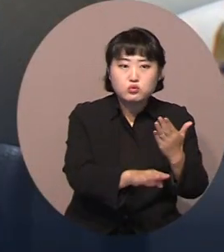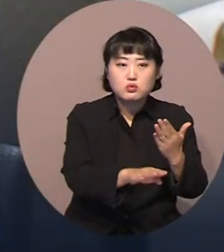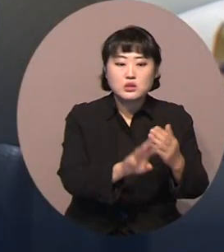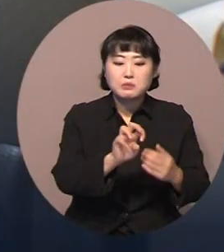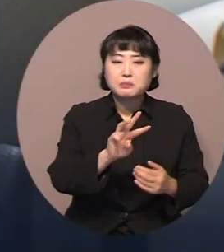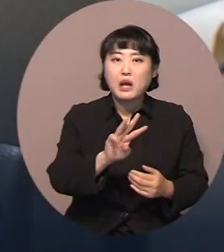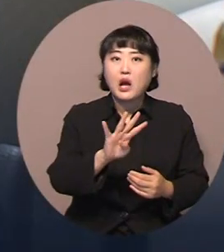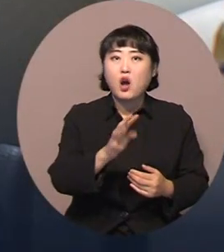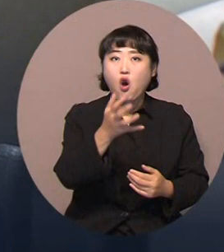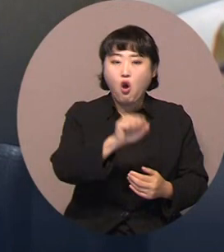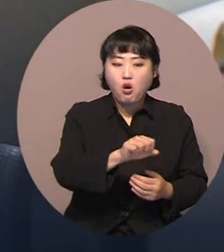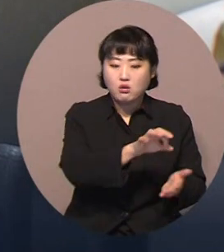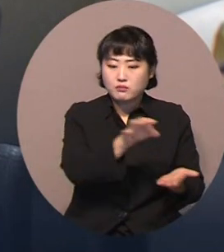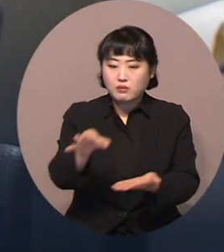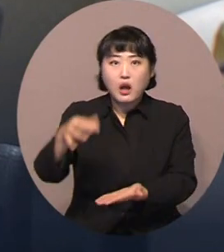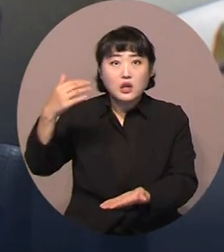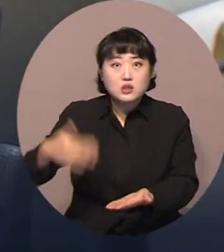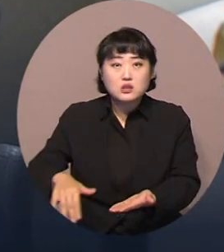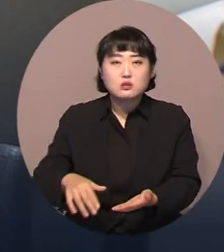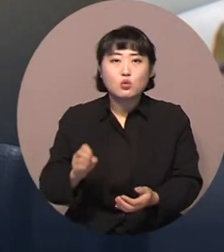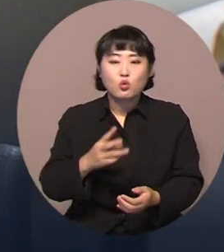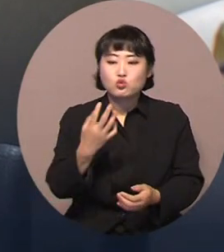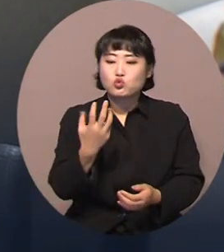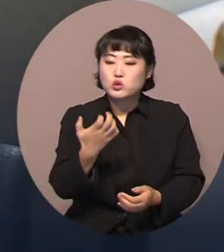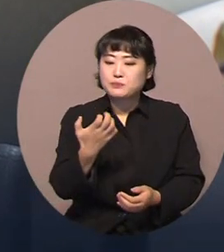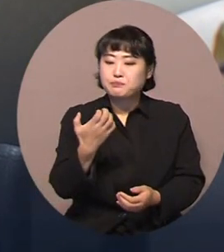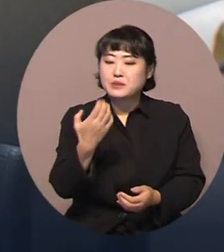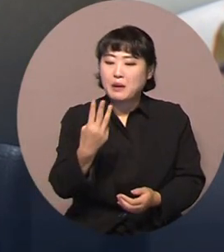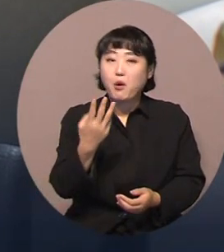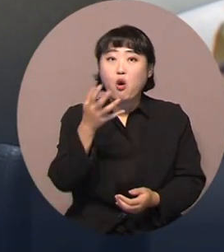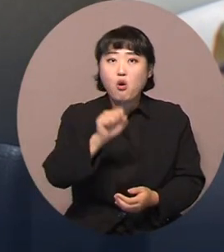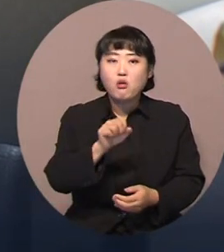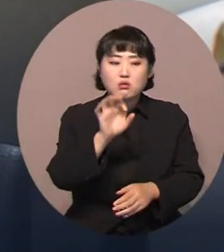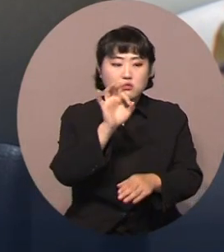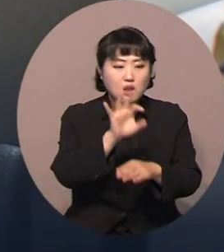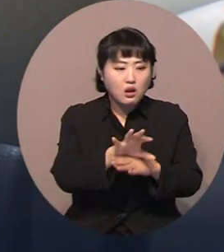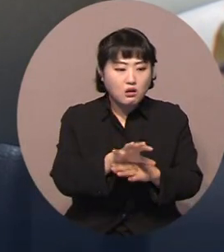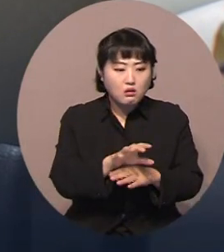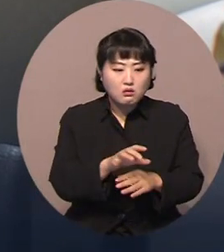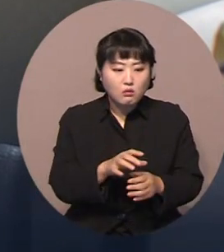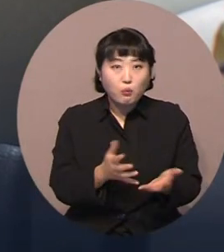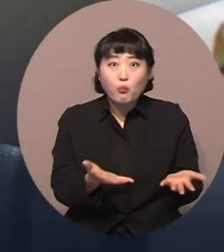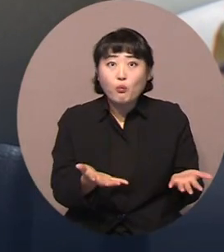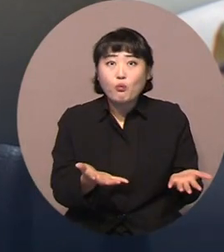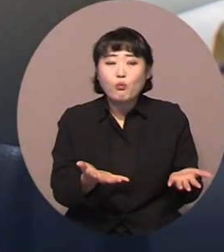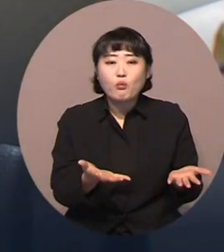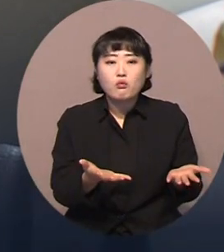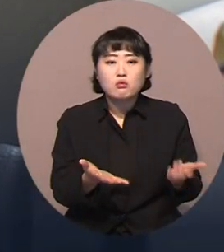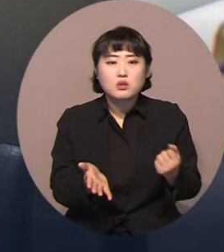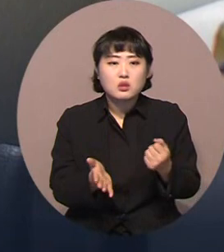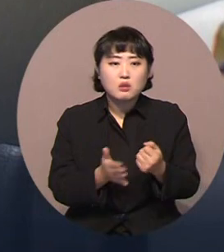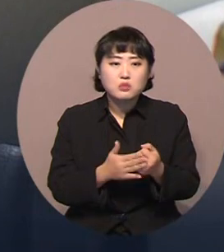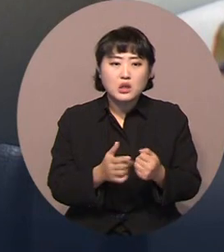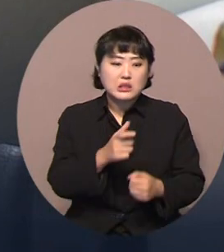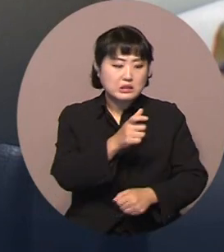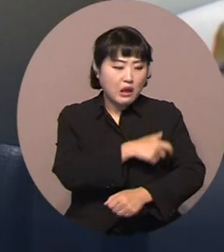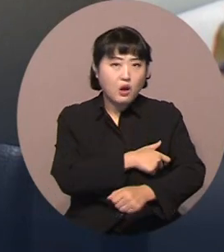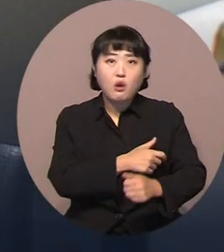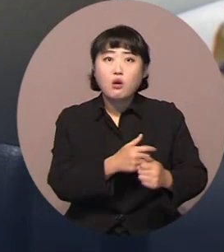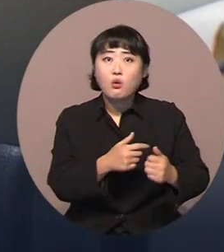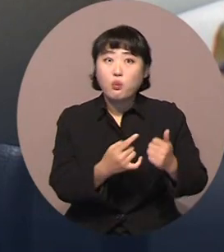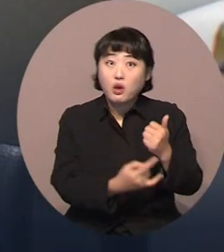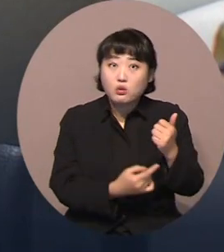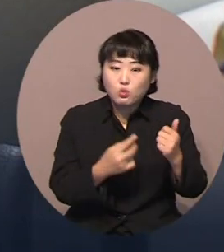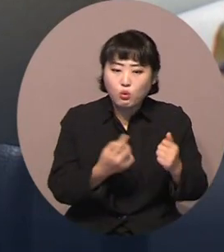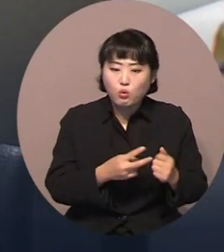받았지. 93억 원의 수탁사업으로 사놓은 표가 하나도 없다고 하니까 이 사회도 그렇지만 우리